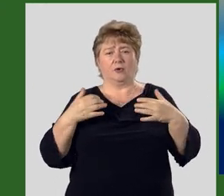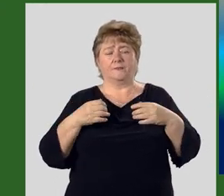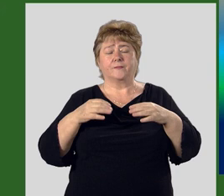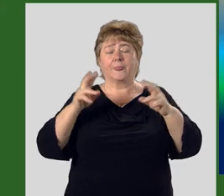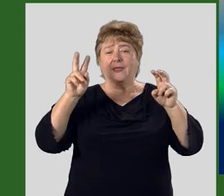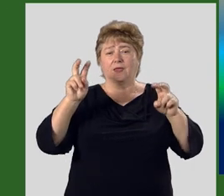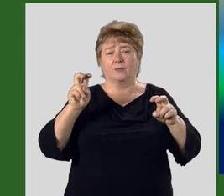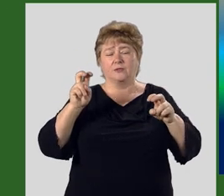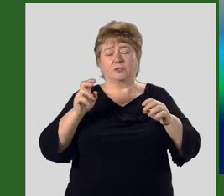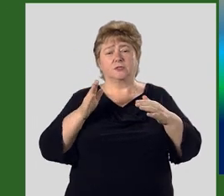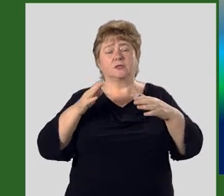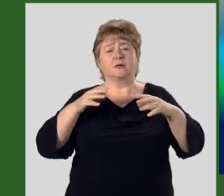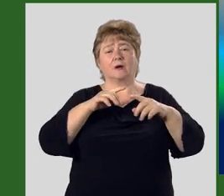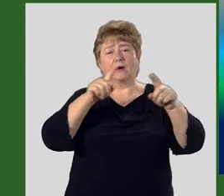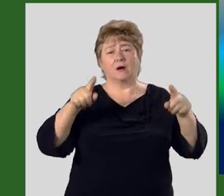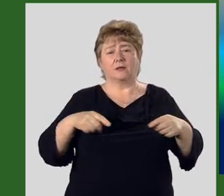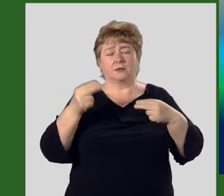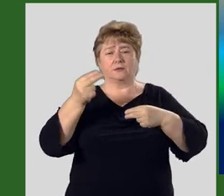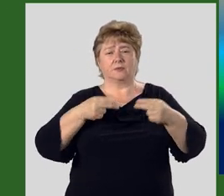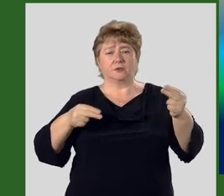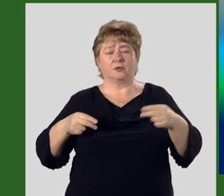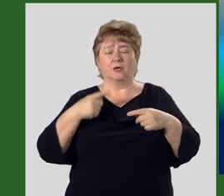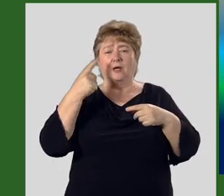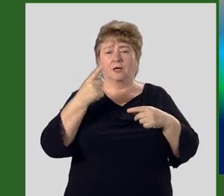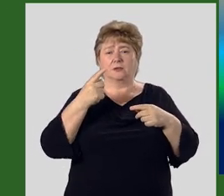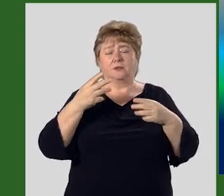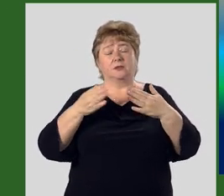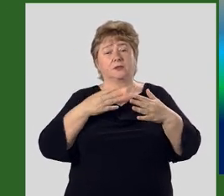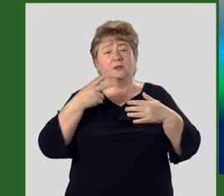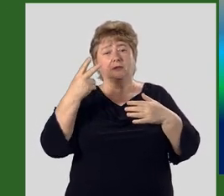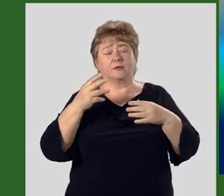На тематических картах изображают один или два